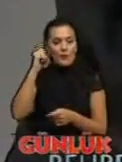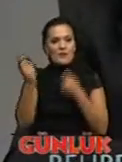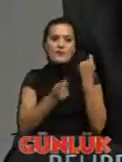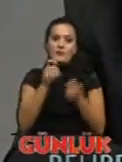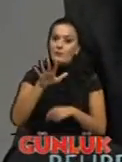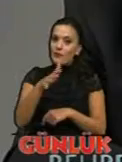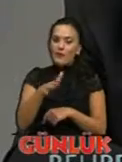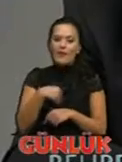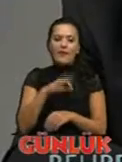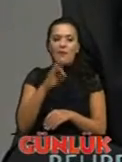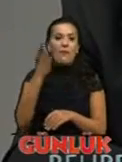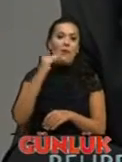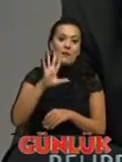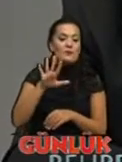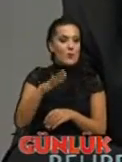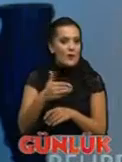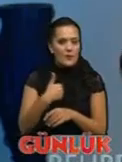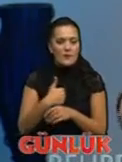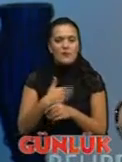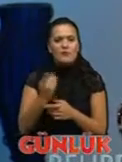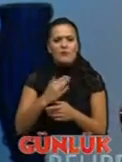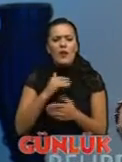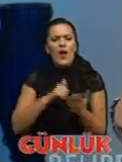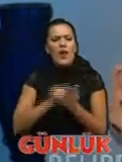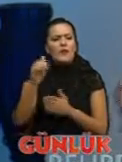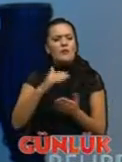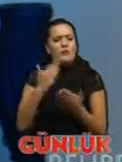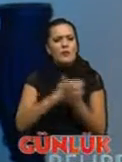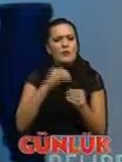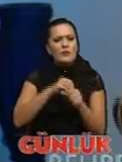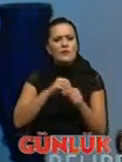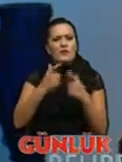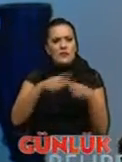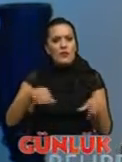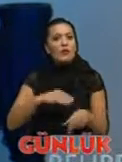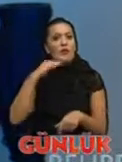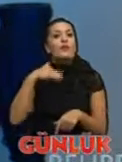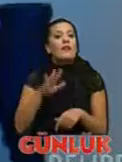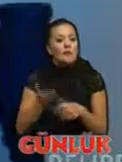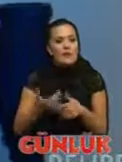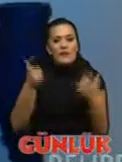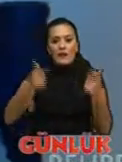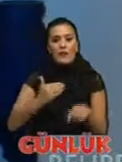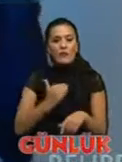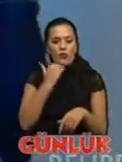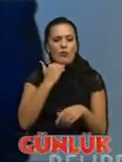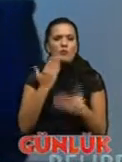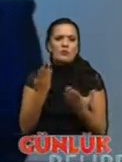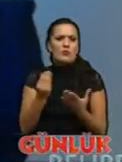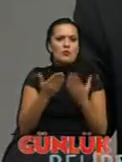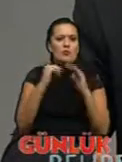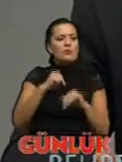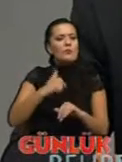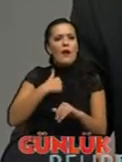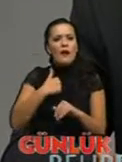çalışıyorum ya da tam öğrenmemişimdir. Dolu mu her programınızda sahne dolu salon dolu değil mi? Mekan doluyor yani. Vallahi çok şükür